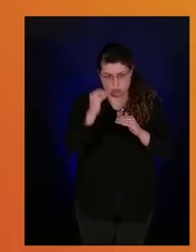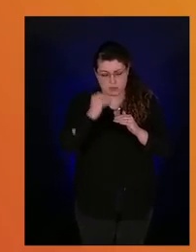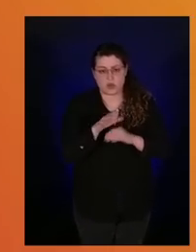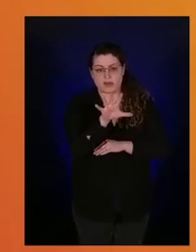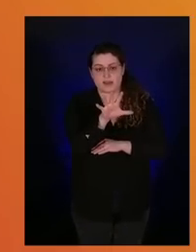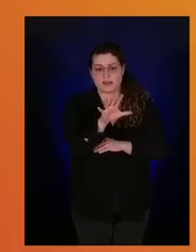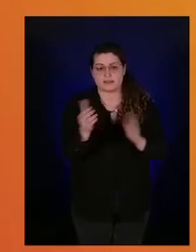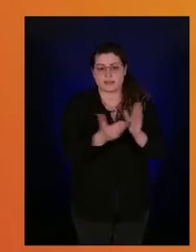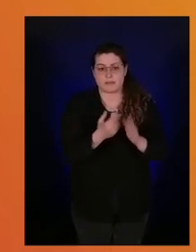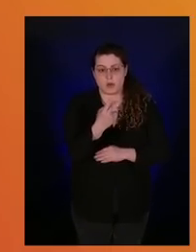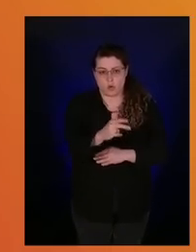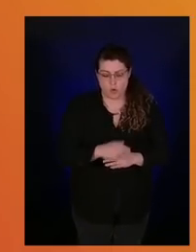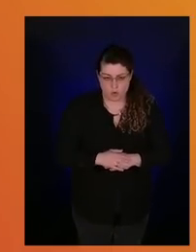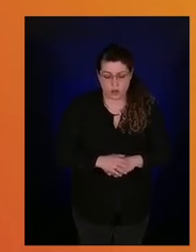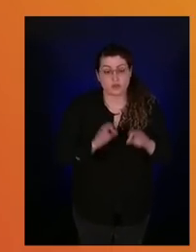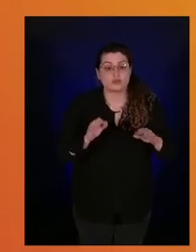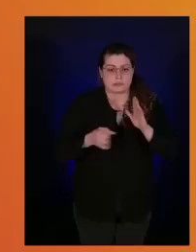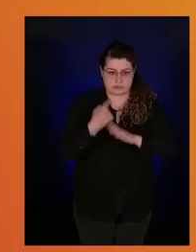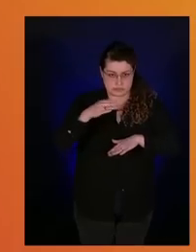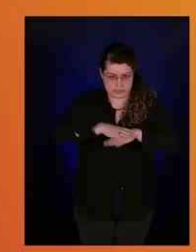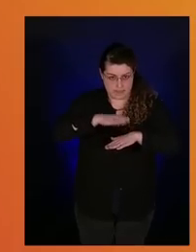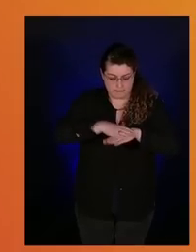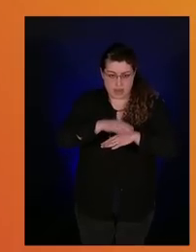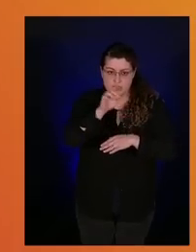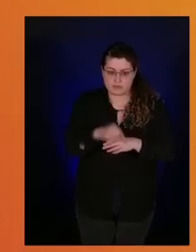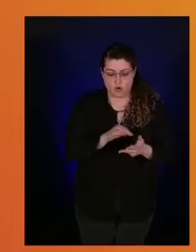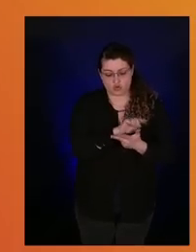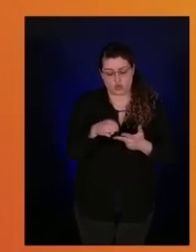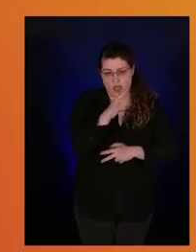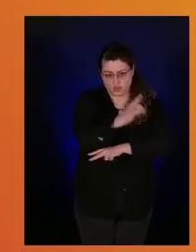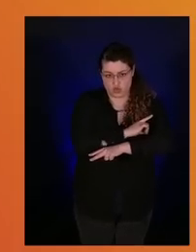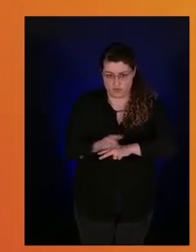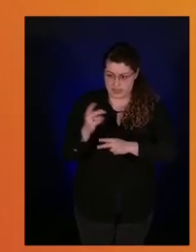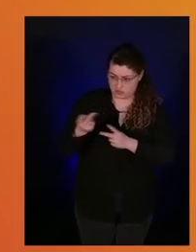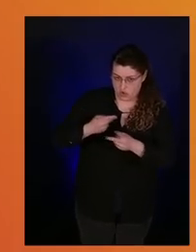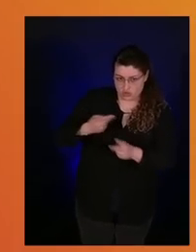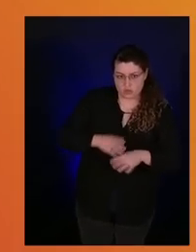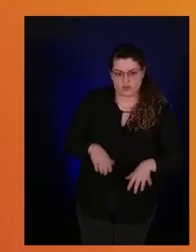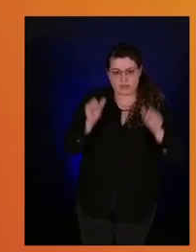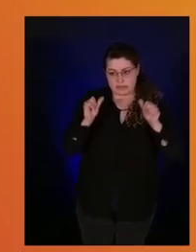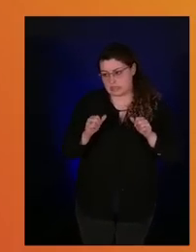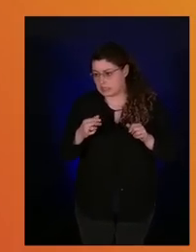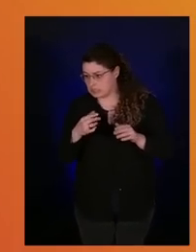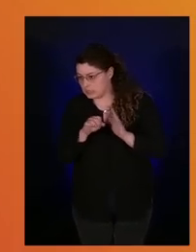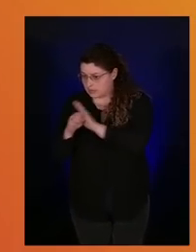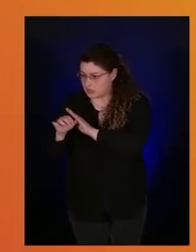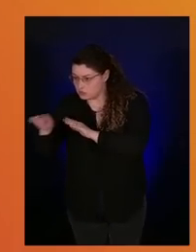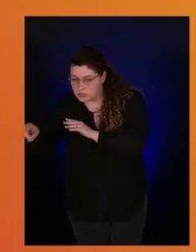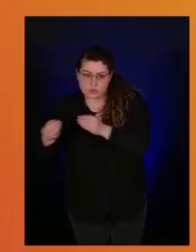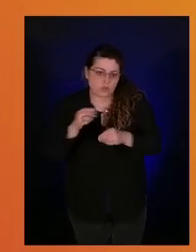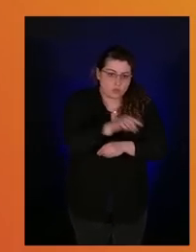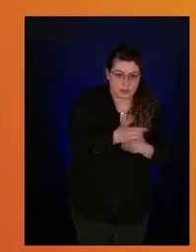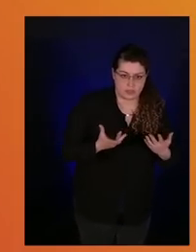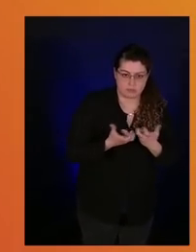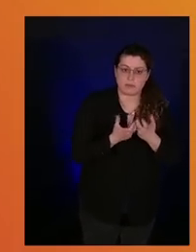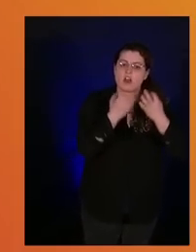euros. Pour rappel, il y a une obligation d'établir trois devis pour éviter tout favoritisme. Pour les montants de 10